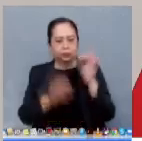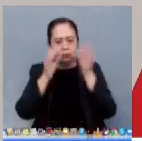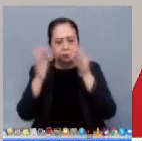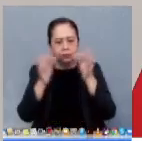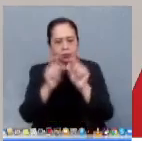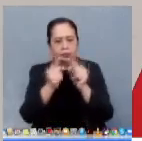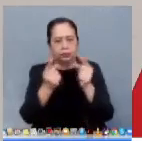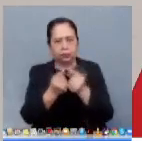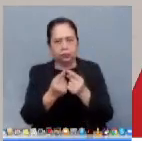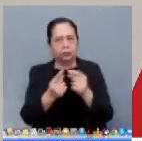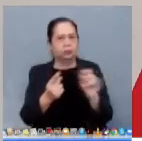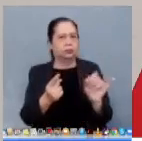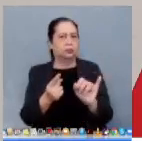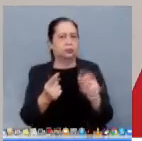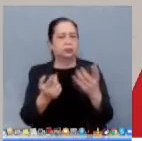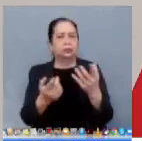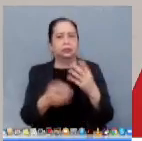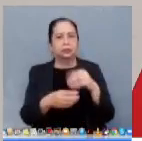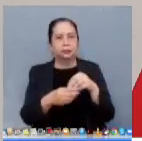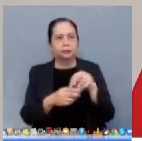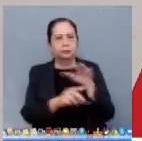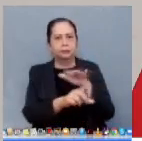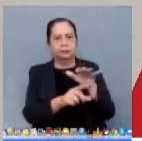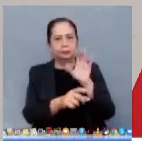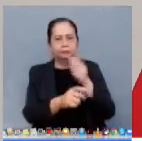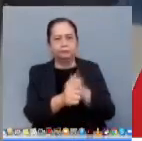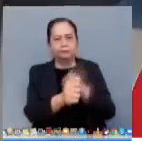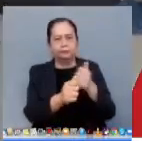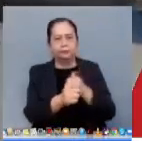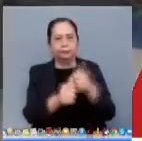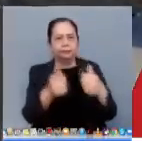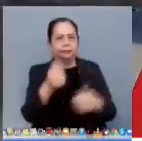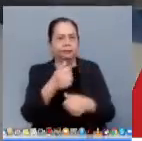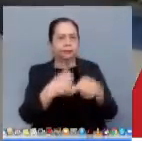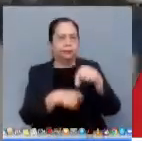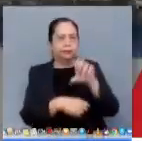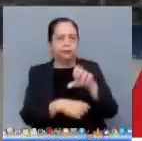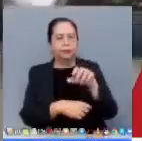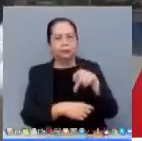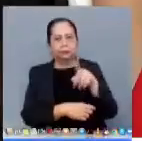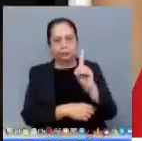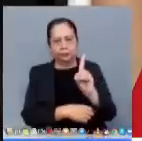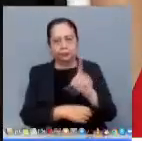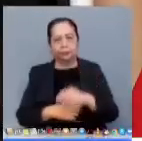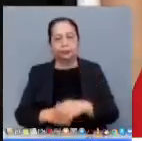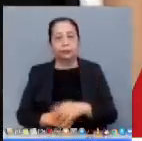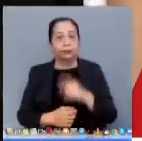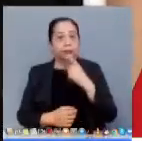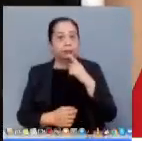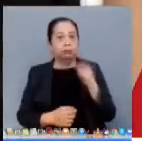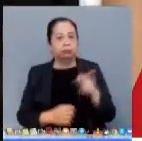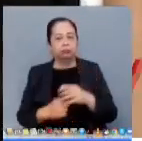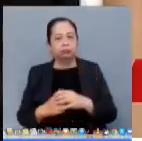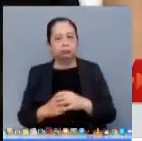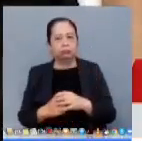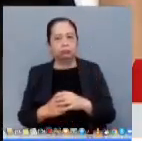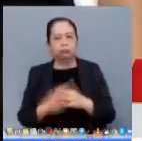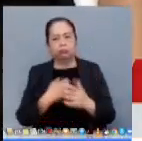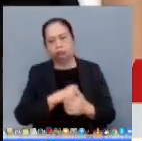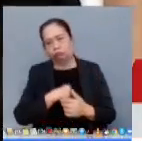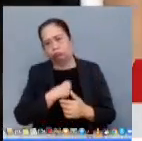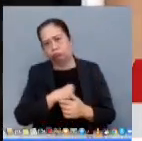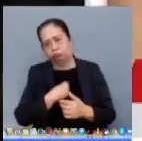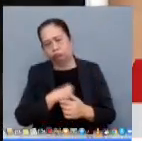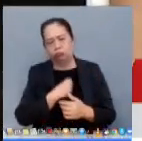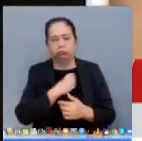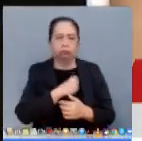ng Police Station 16 under Quezon City Police District. Sabi ng suspect, nagsisinungan po. Kaya ako